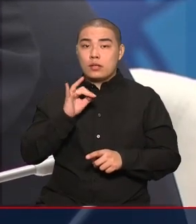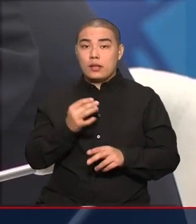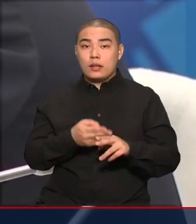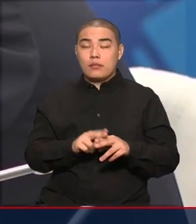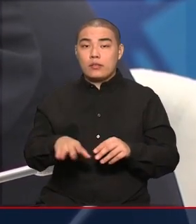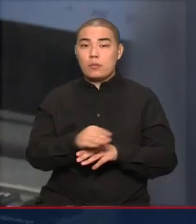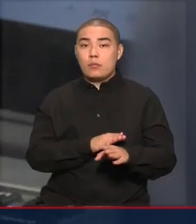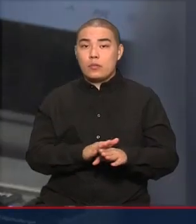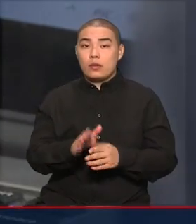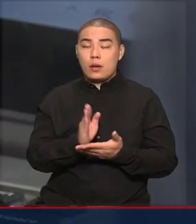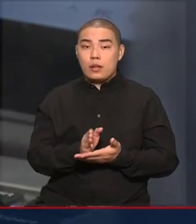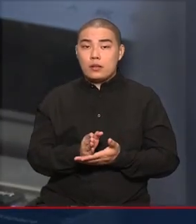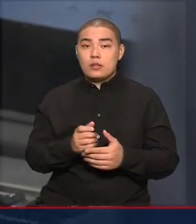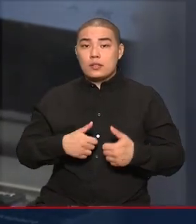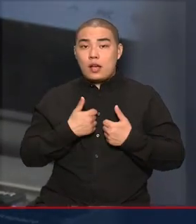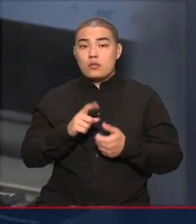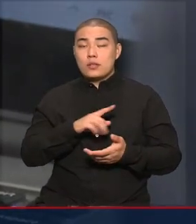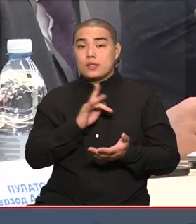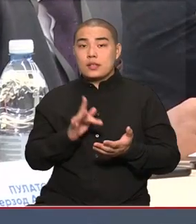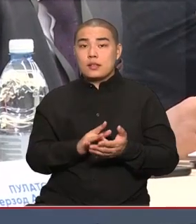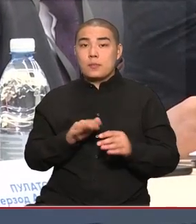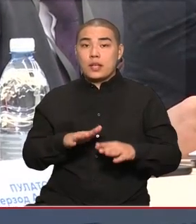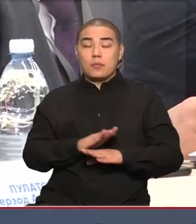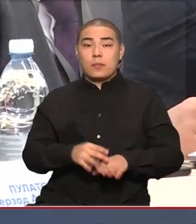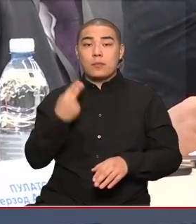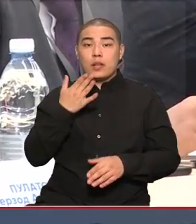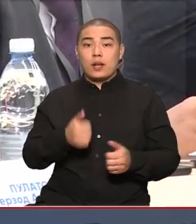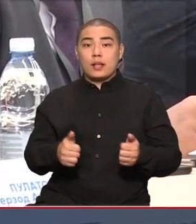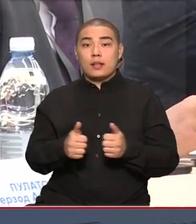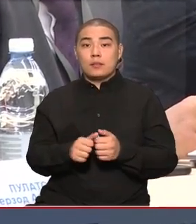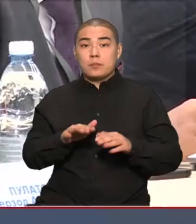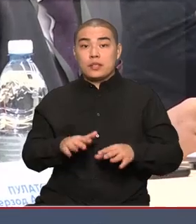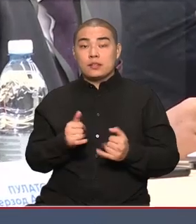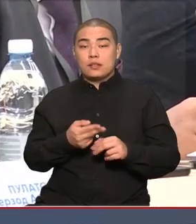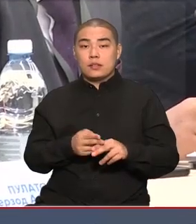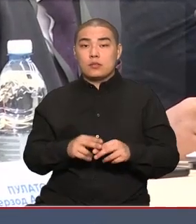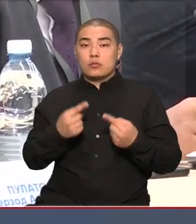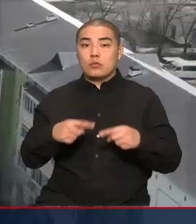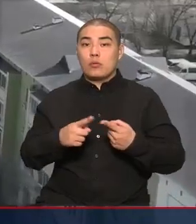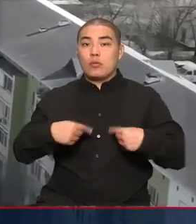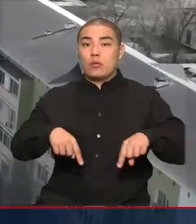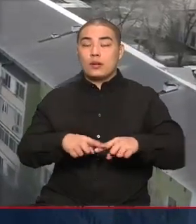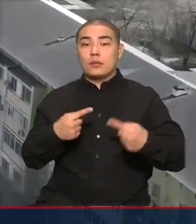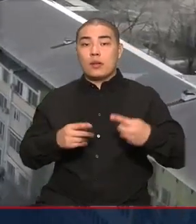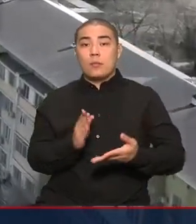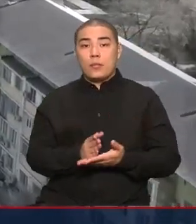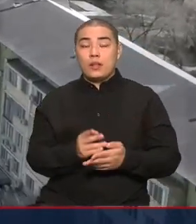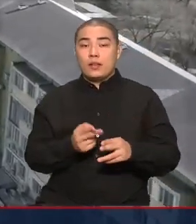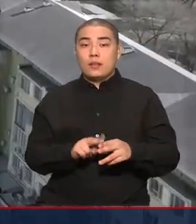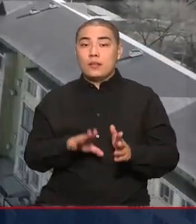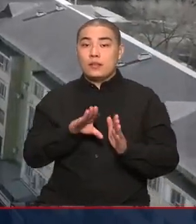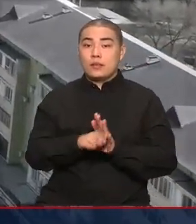оң ықпал етіп отыр. Өйткені ортаңғол алаң емес, президент жанындағы ұйым болған соң басқа органдар санасады. Соның бір айғағы